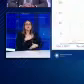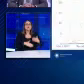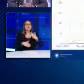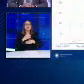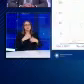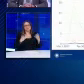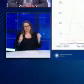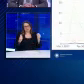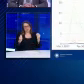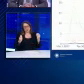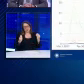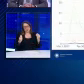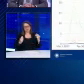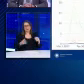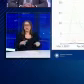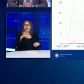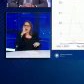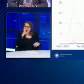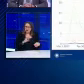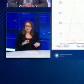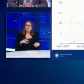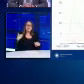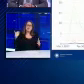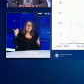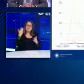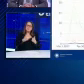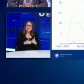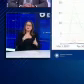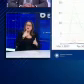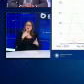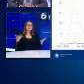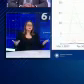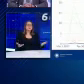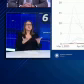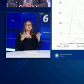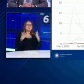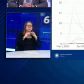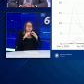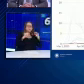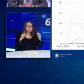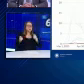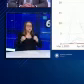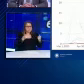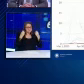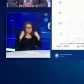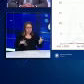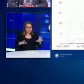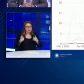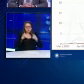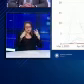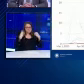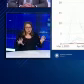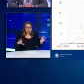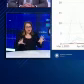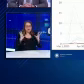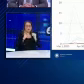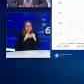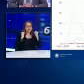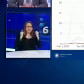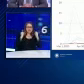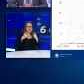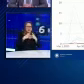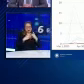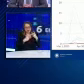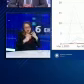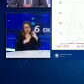Έχουν υποθεί πολλά για τη διαχείριση της πανδημίας. Και η κόπωση όλων μπορεί να θολώνει κάπως την κρίση μας. Γι' αυτό και είναι αναγκαίο, πριν κάνουμε το